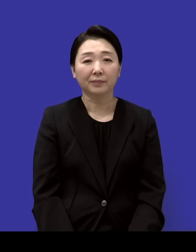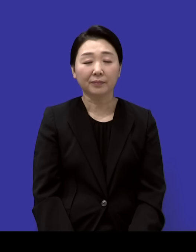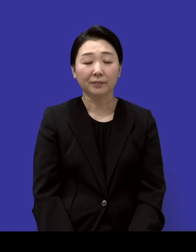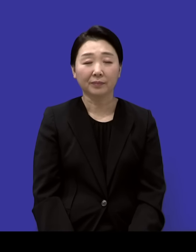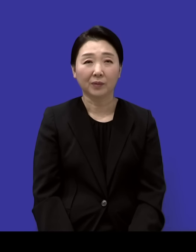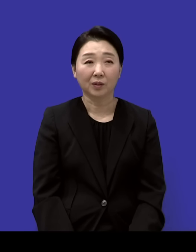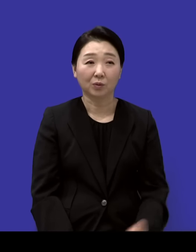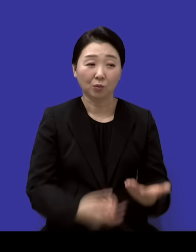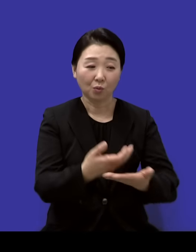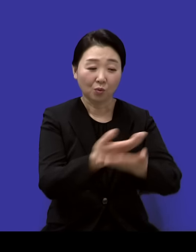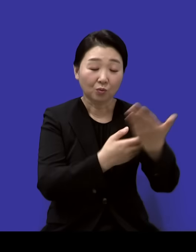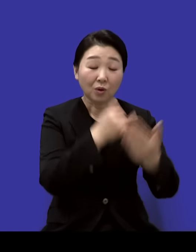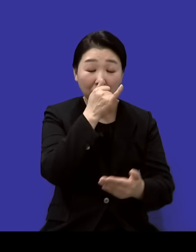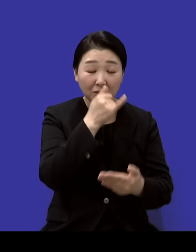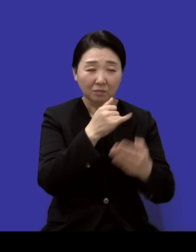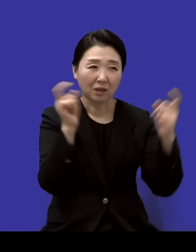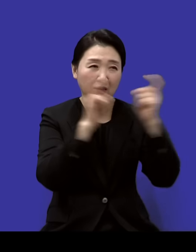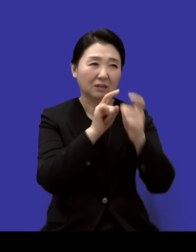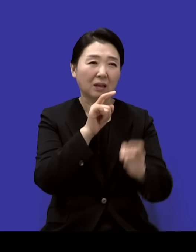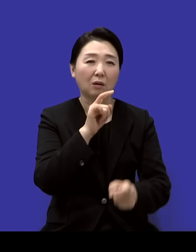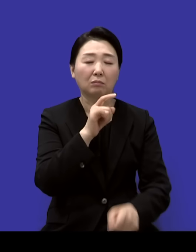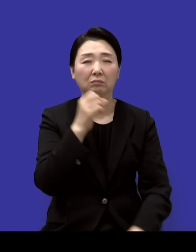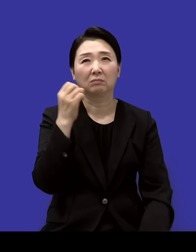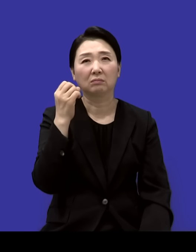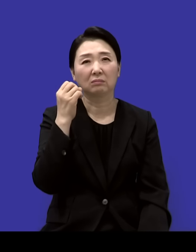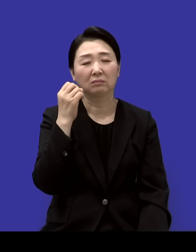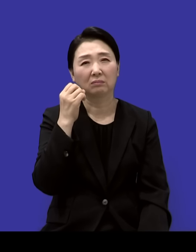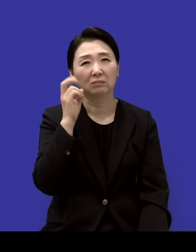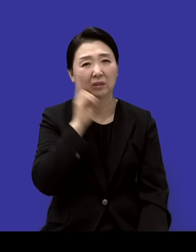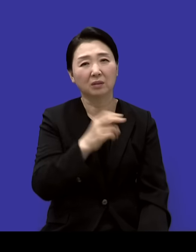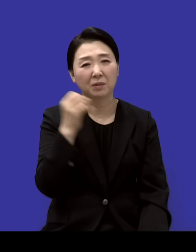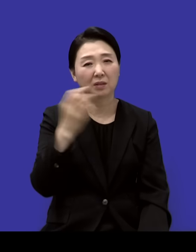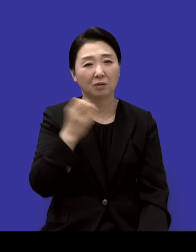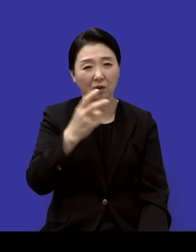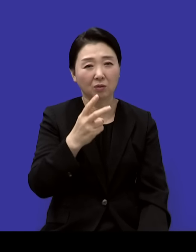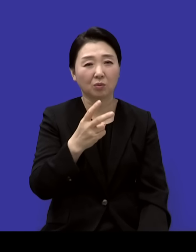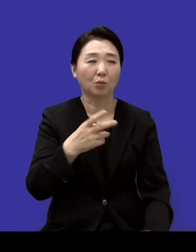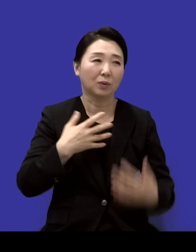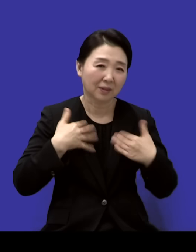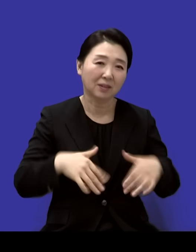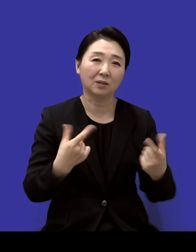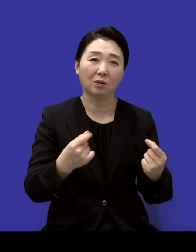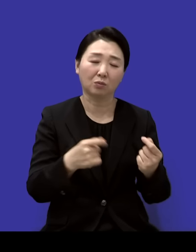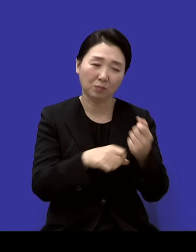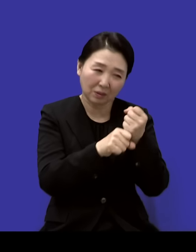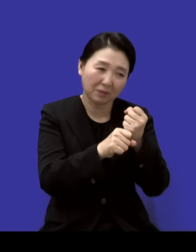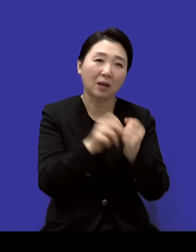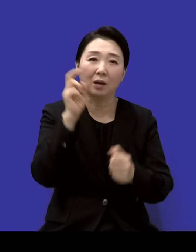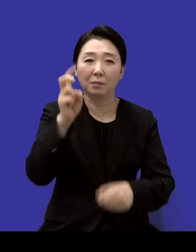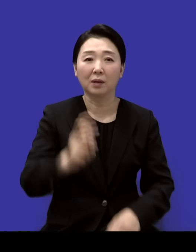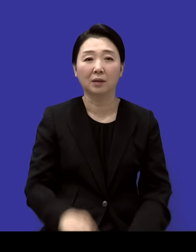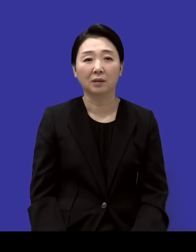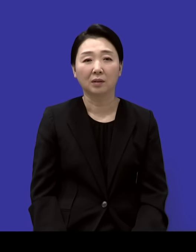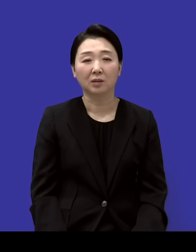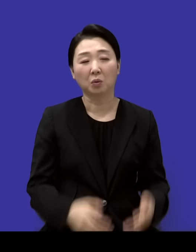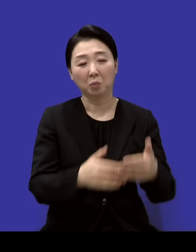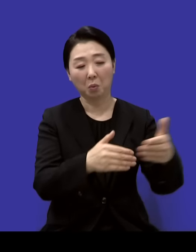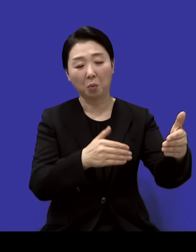융합이 되니까 싸움이 잦아지고 서로 지치고 뭔가 좀 집착을 하게 되는 부분도 있죠. 그랬을 거예요 아마. 예. 그렇게 되면서 서로 좀 거리를